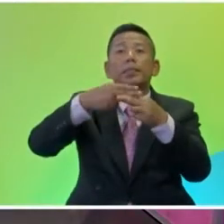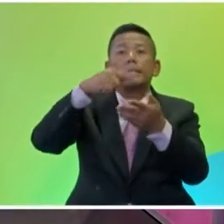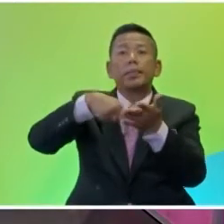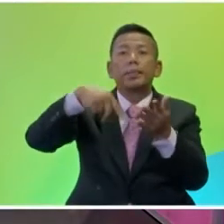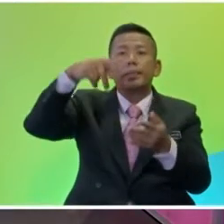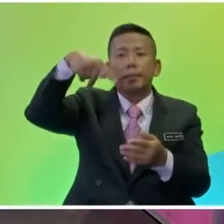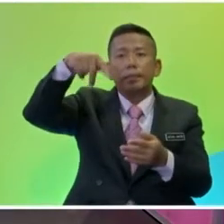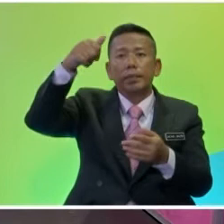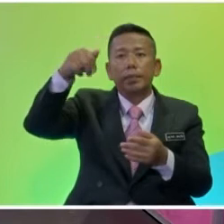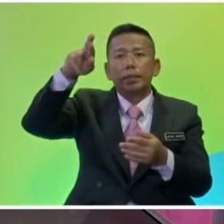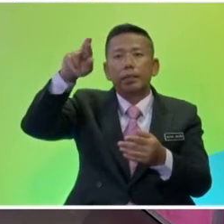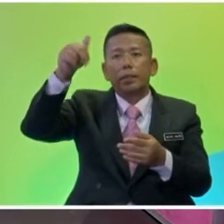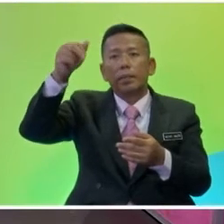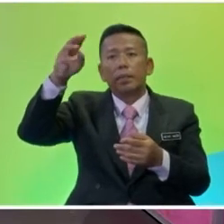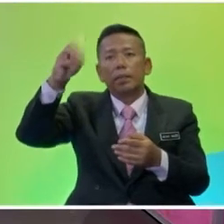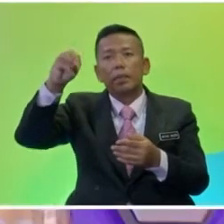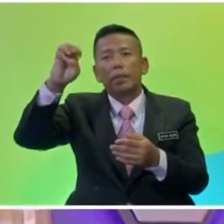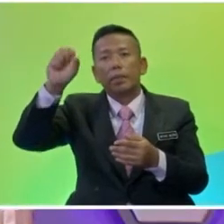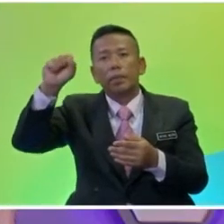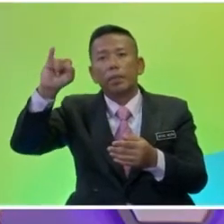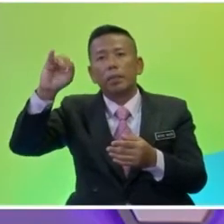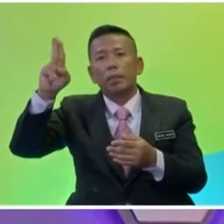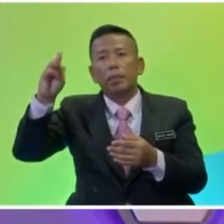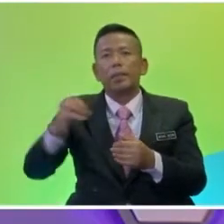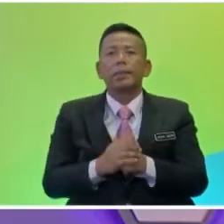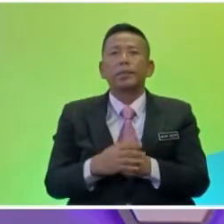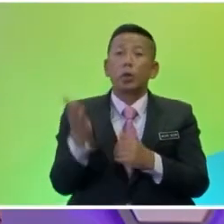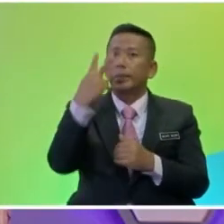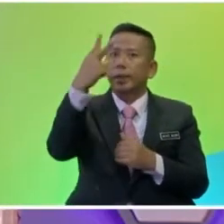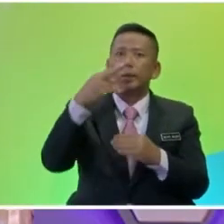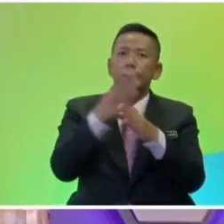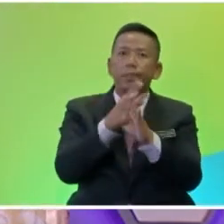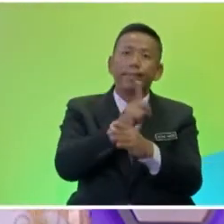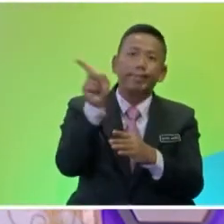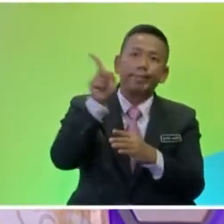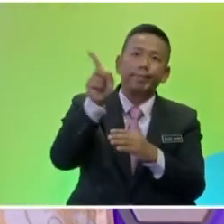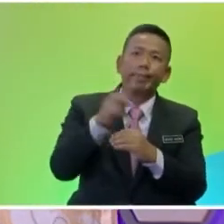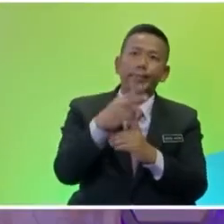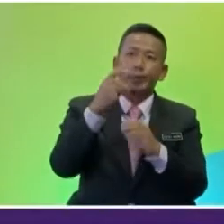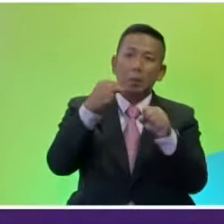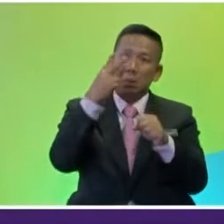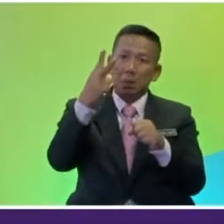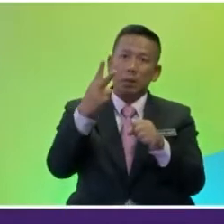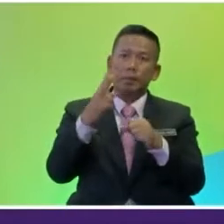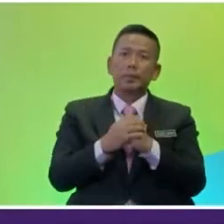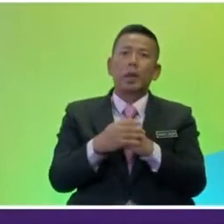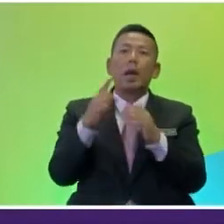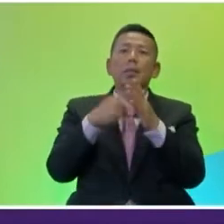kita lihat apakah bentuknya ini adalah protozoa eh nampaknya